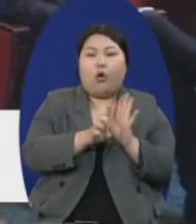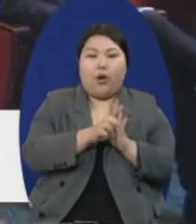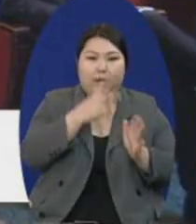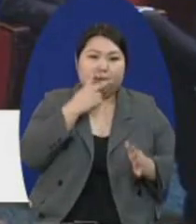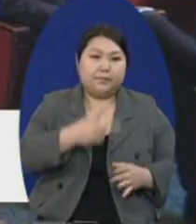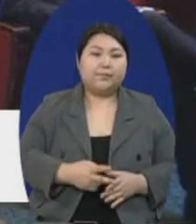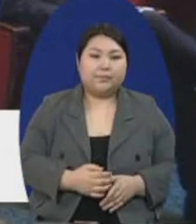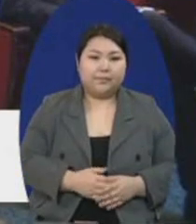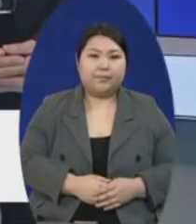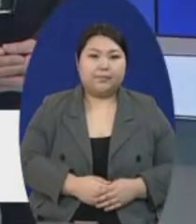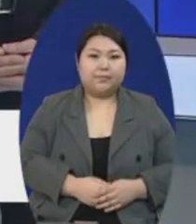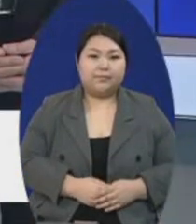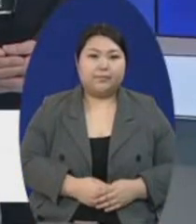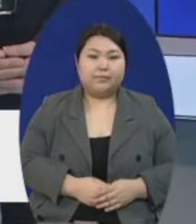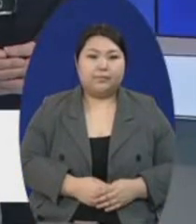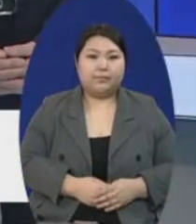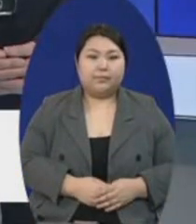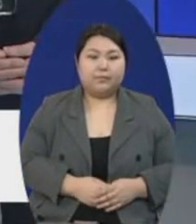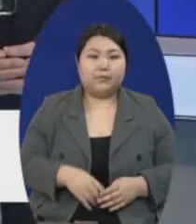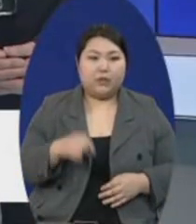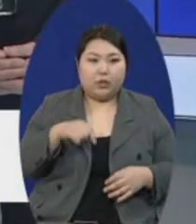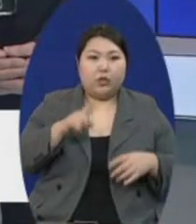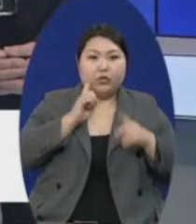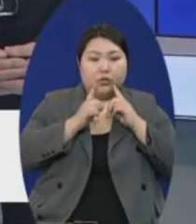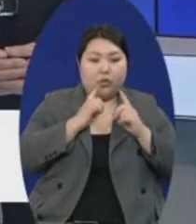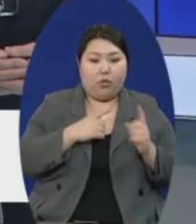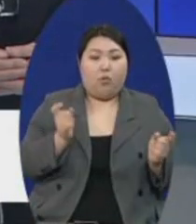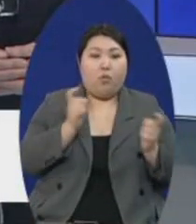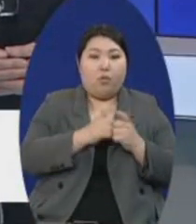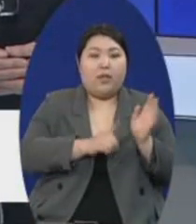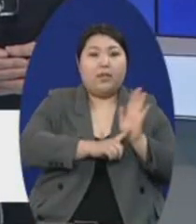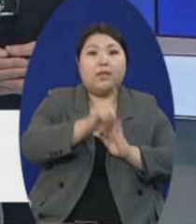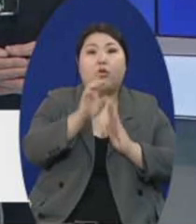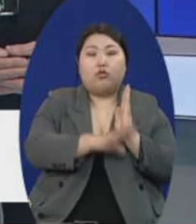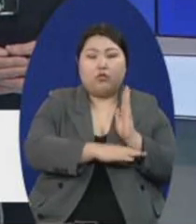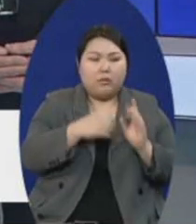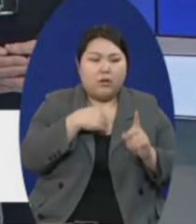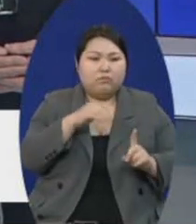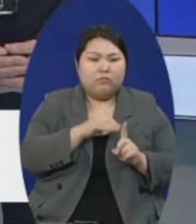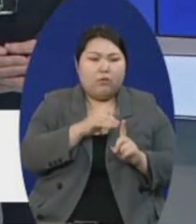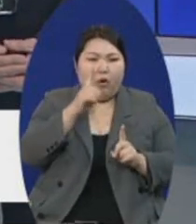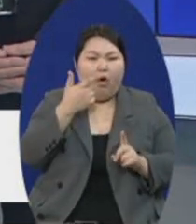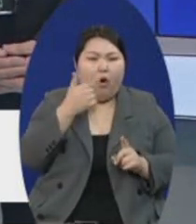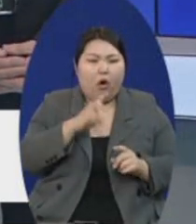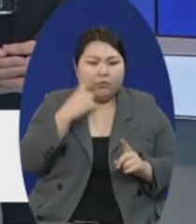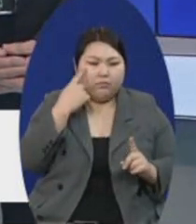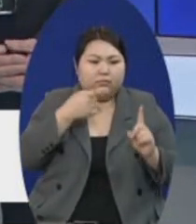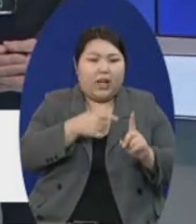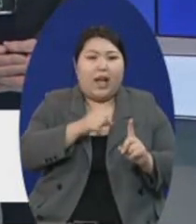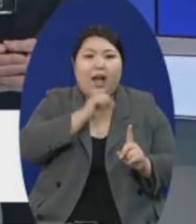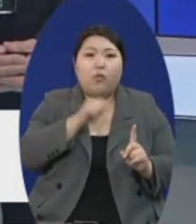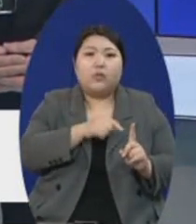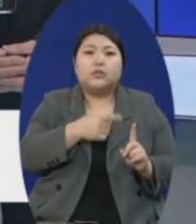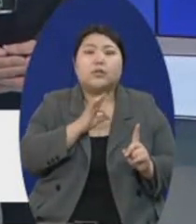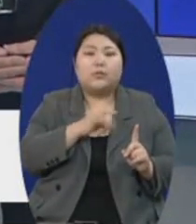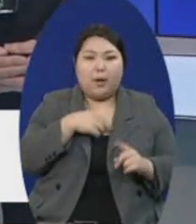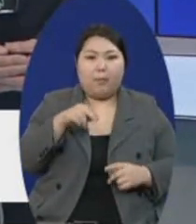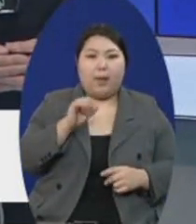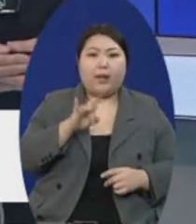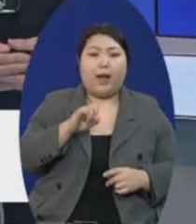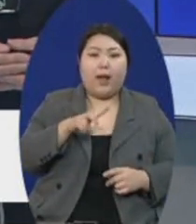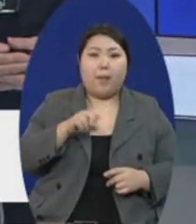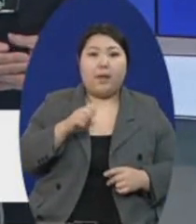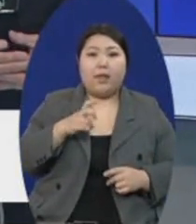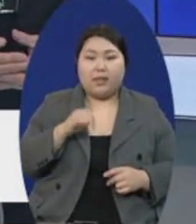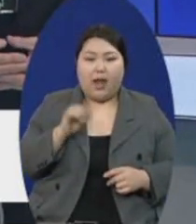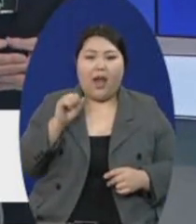байна. За зөвлөдөх уулзалтын эхний өдөр хүндсэн нэг гол чиглэлийн асуудал бол парламентын ардчлалын эрхчлэлтэй